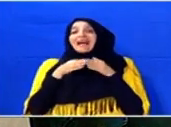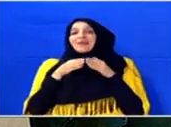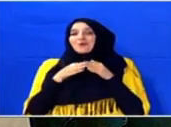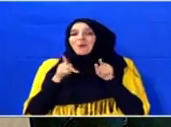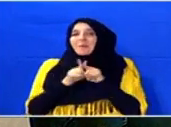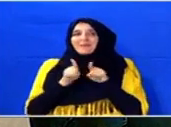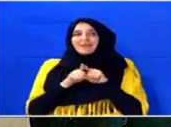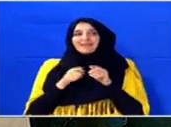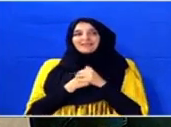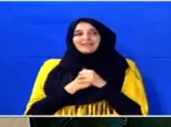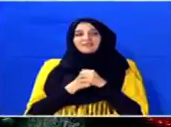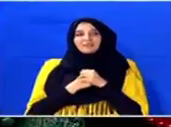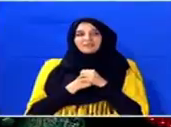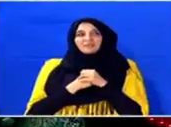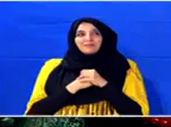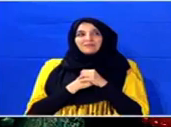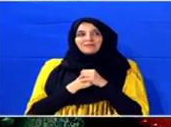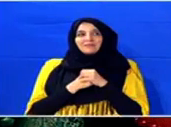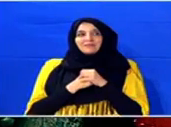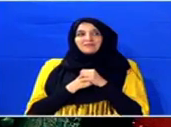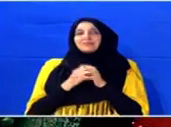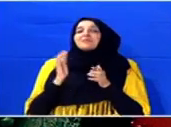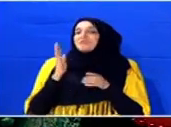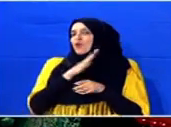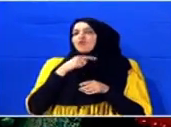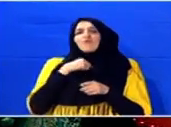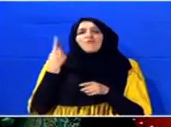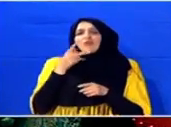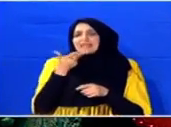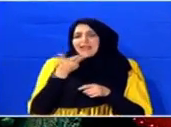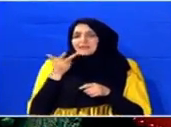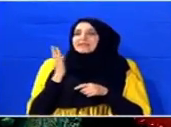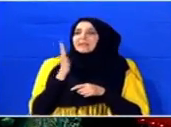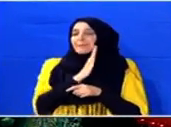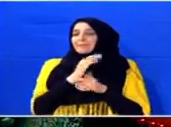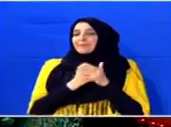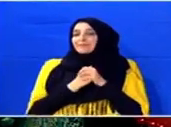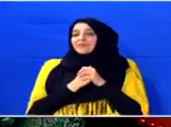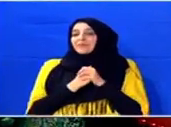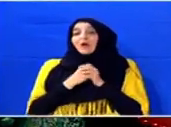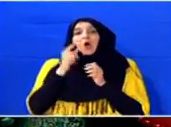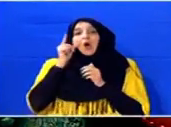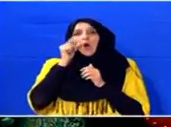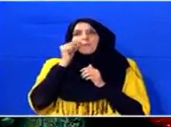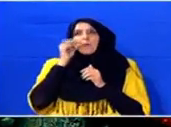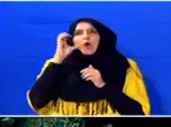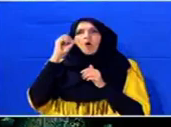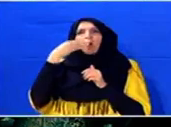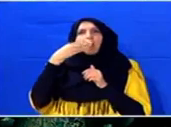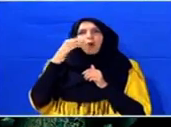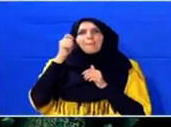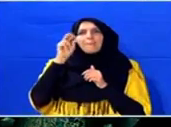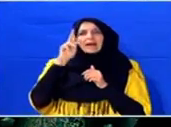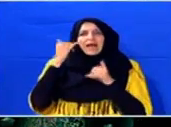ان شاء الله خير دكتور عمر من العاصمه في مساله